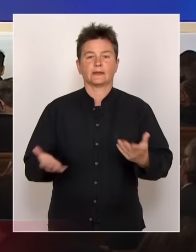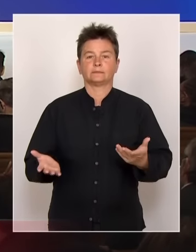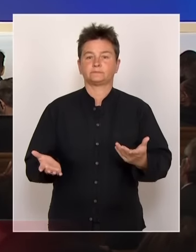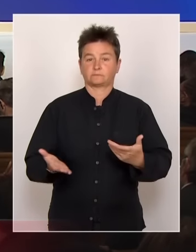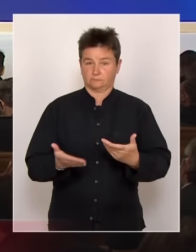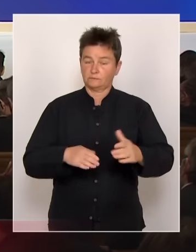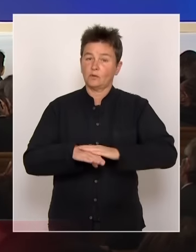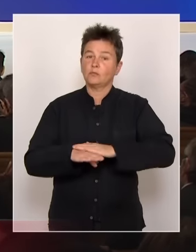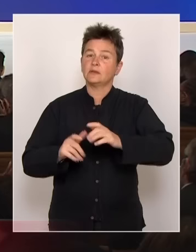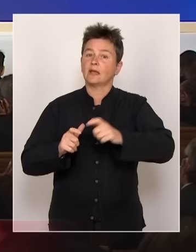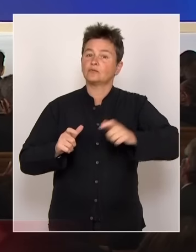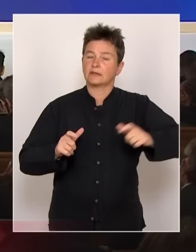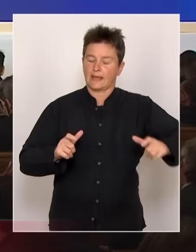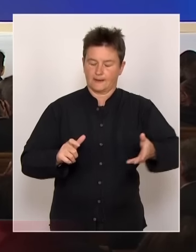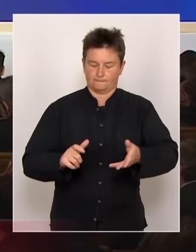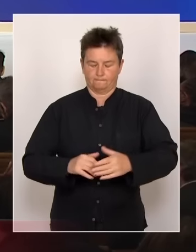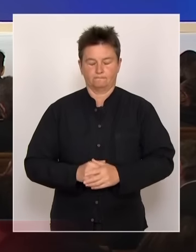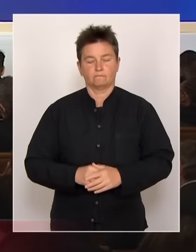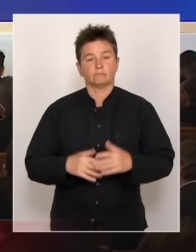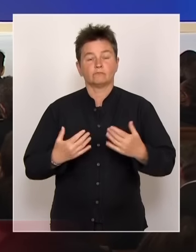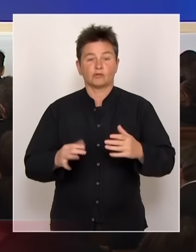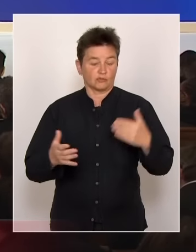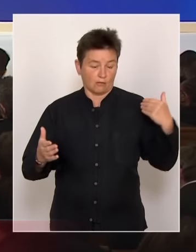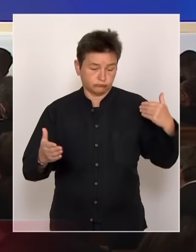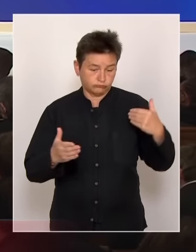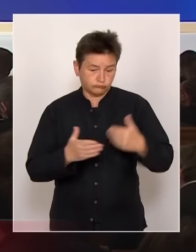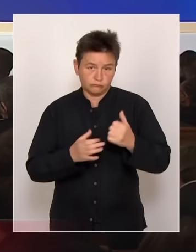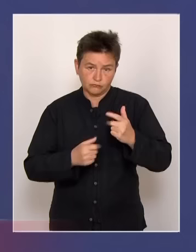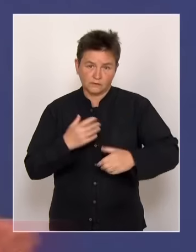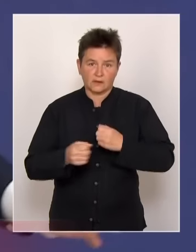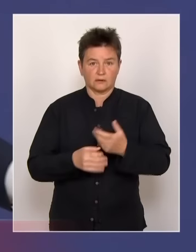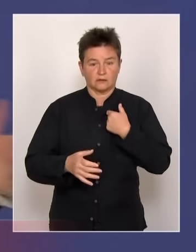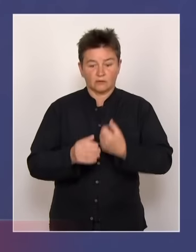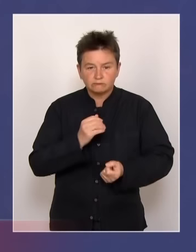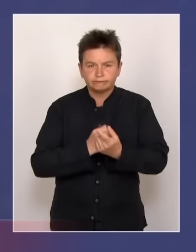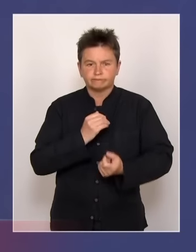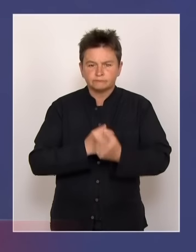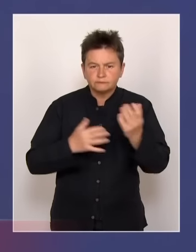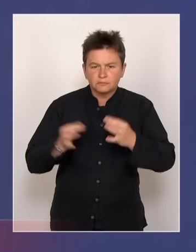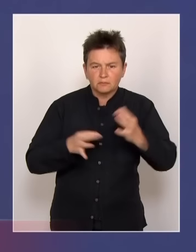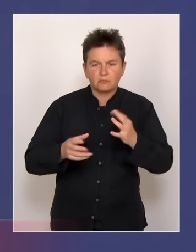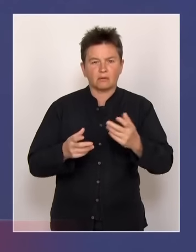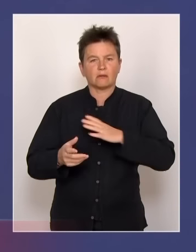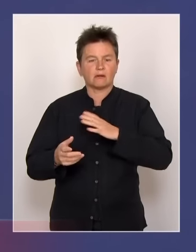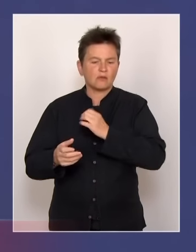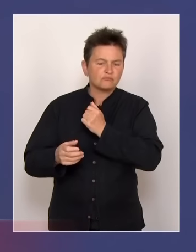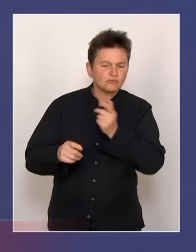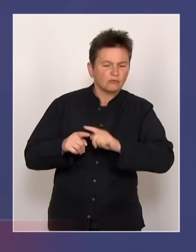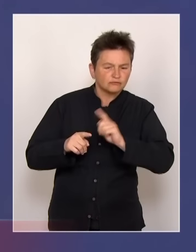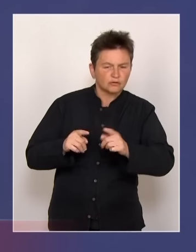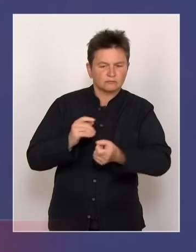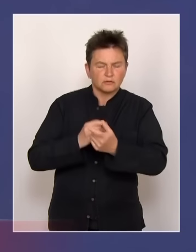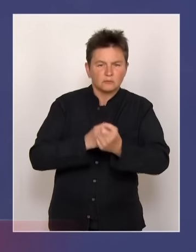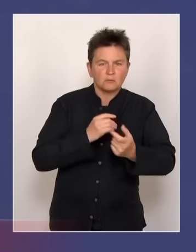Cette politique industrielle, comme nous l'avons fait ces dernières années en innovant, j'ai retiré du CHIPS Act, en passant par